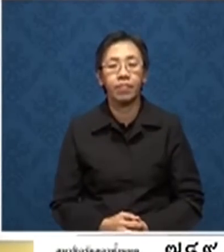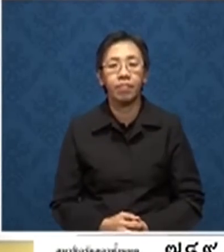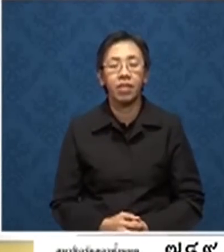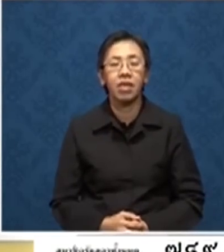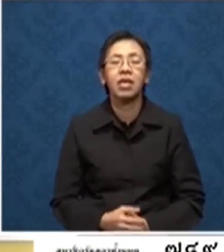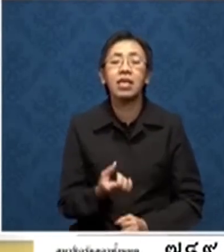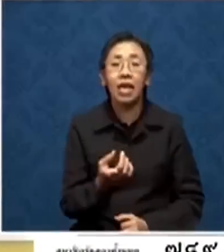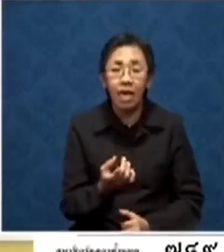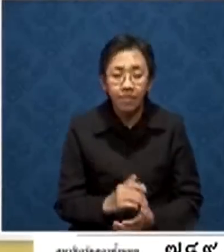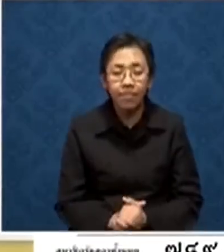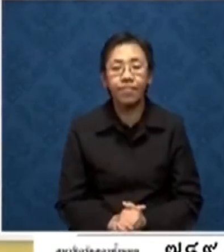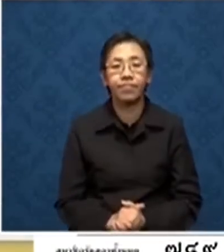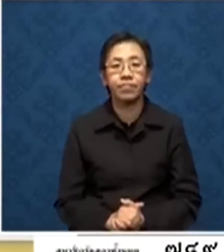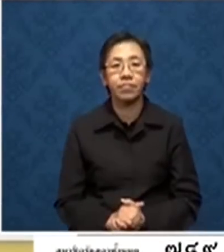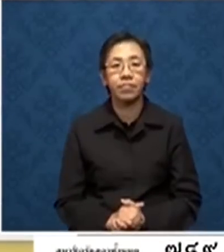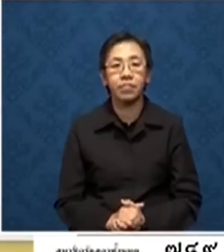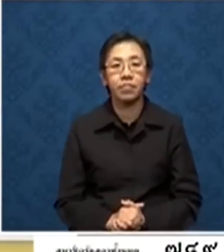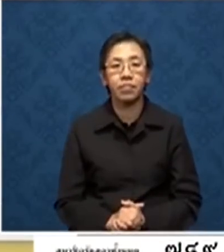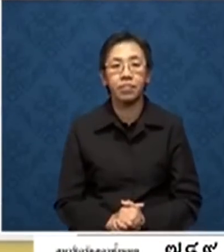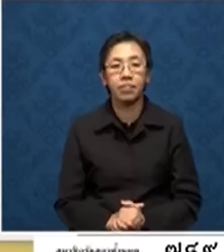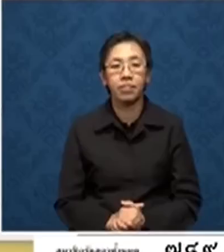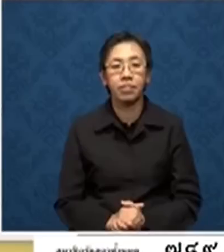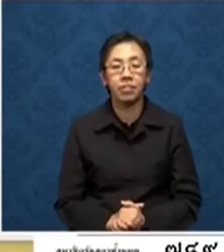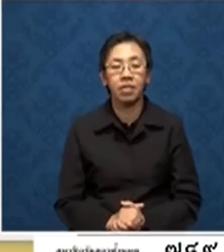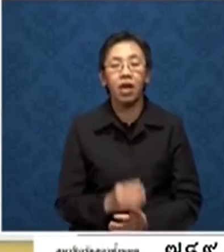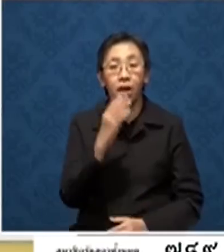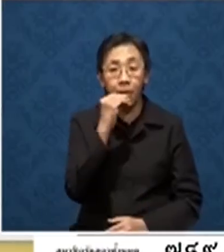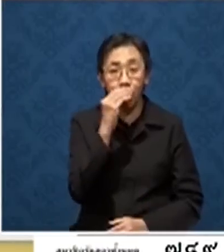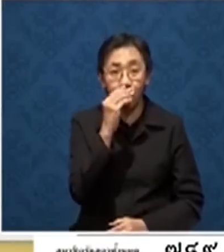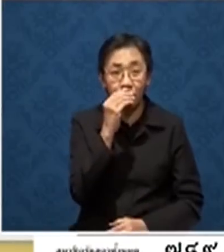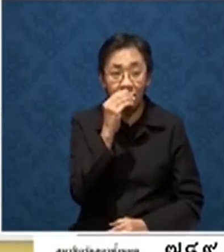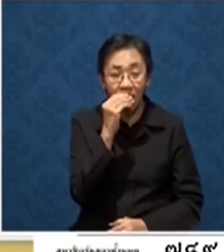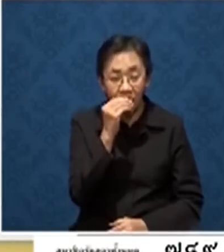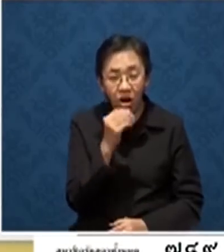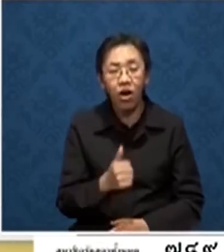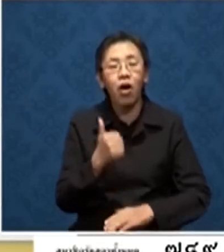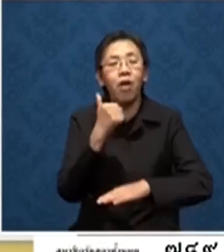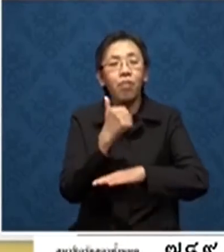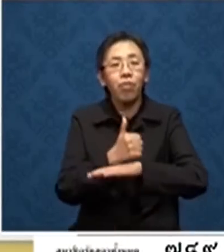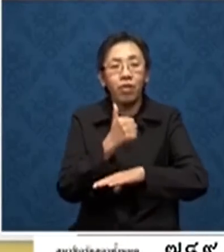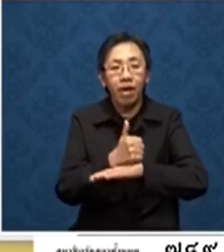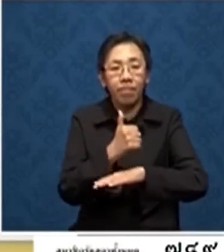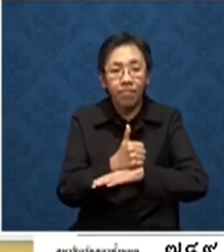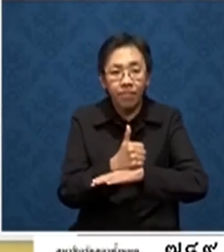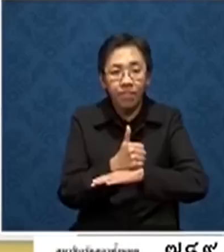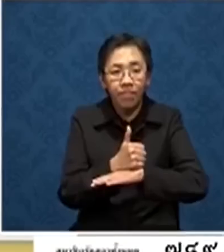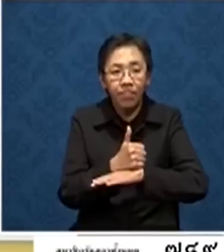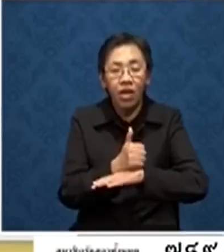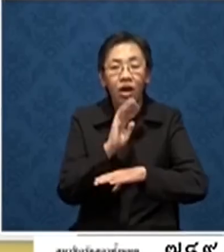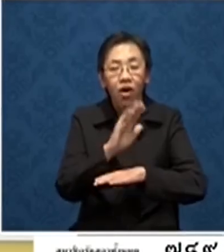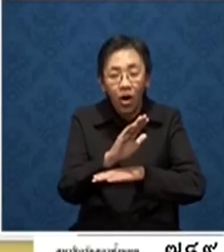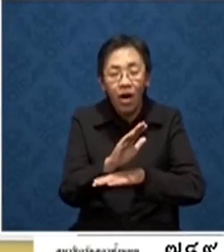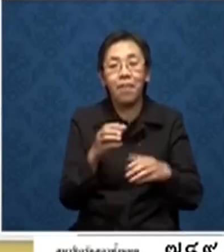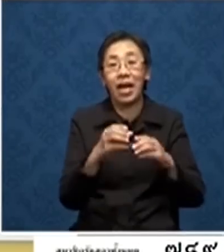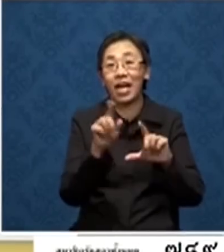คืออะไรครับมีการมีคำพูดต่อผู้นำทางจิตวิญญาณของพรรคก้าวก่าย